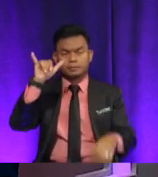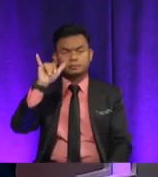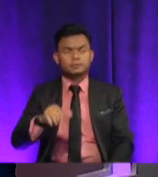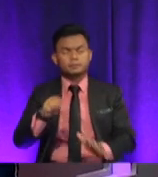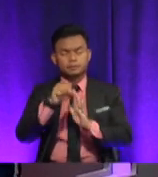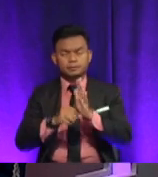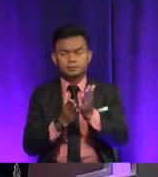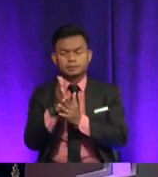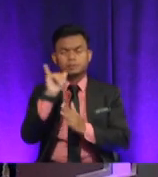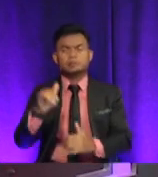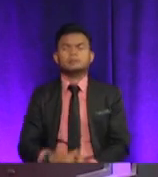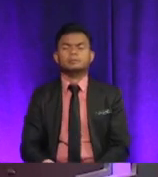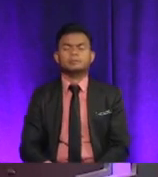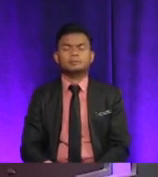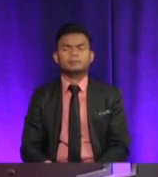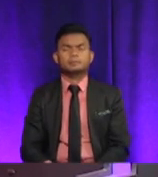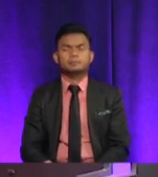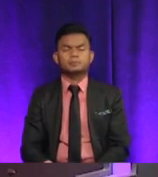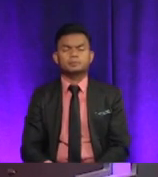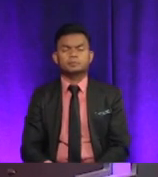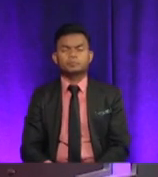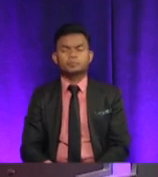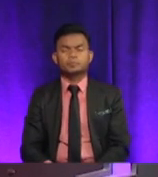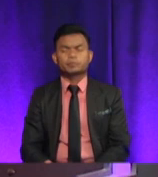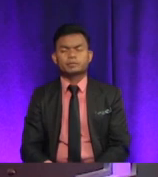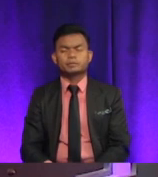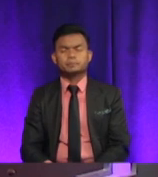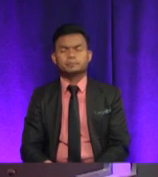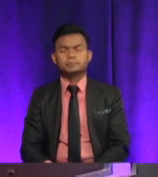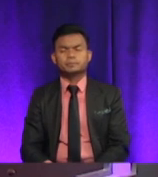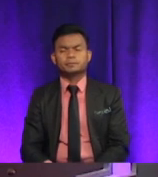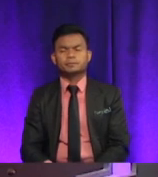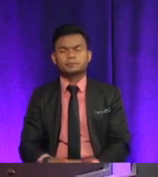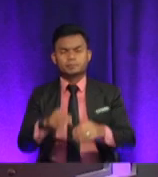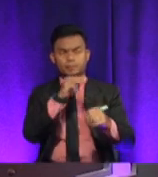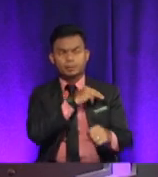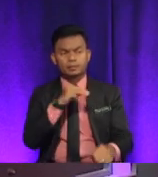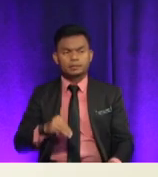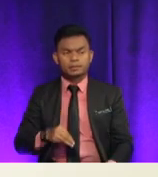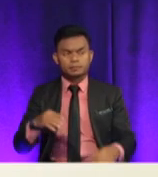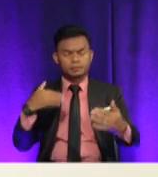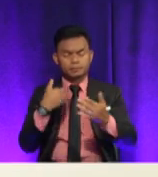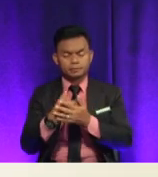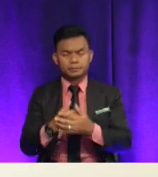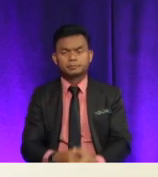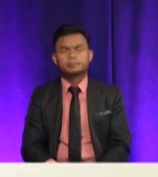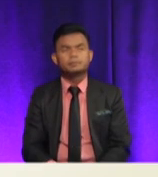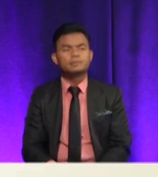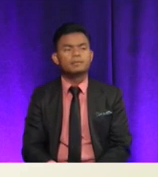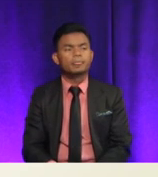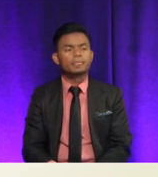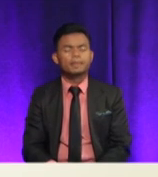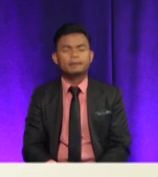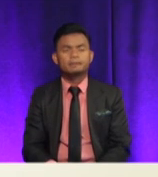kayak rangkap yang menteri pun sampai ke sana sudah Inikah taman yang indah kepada temannya